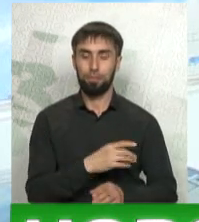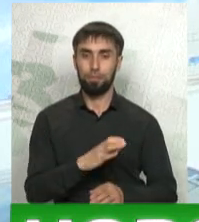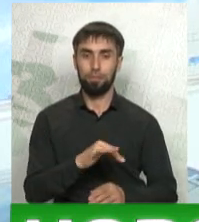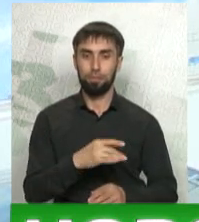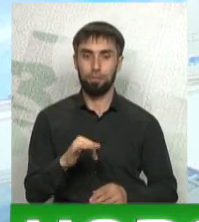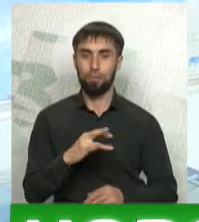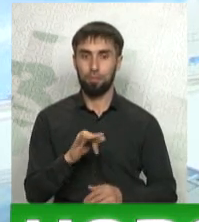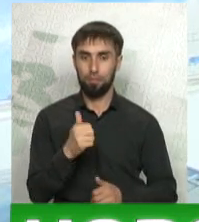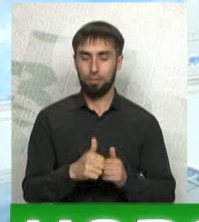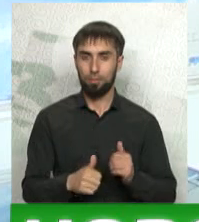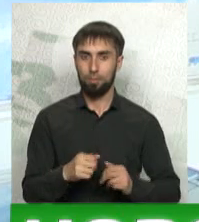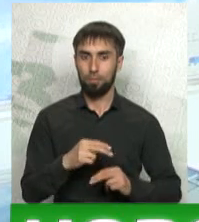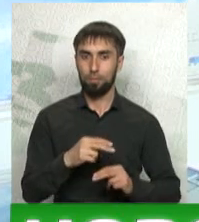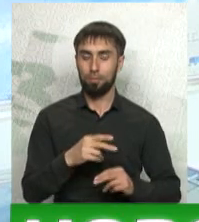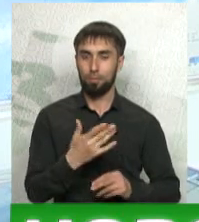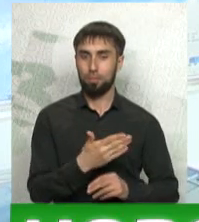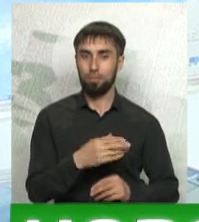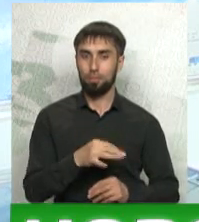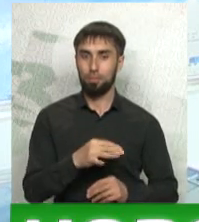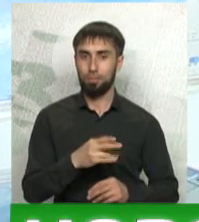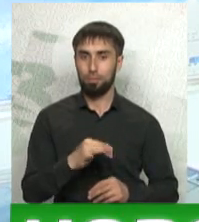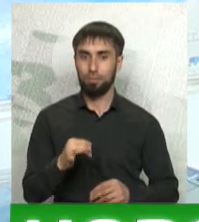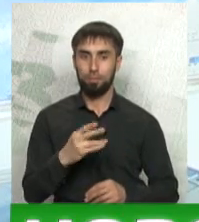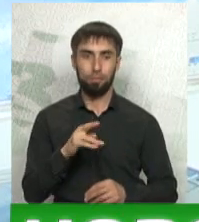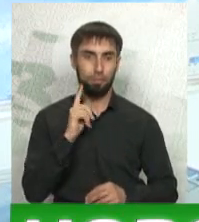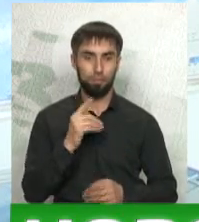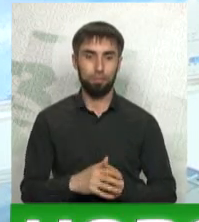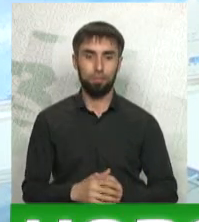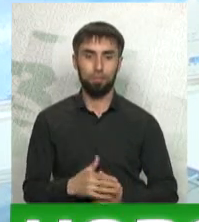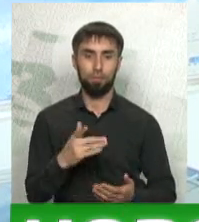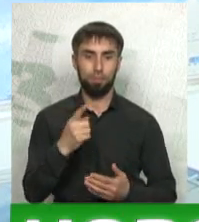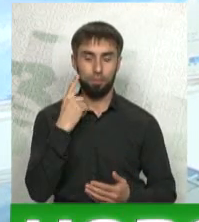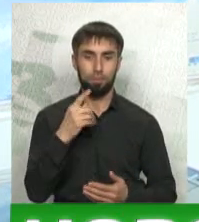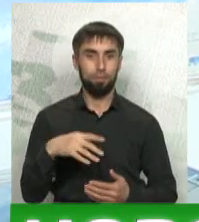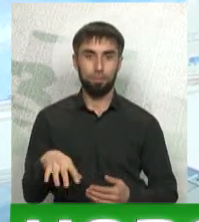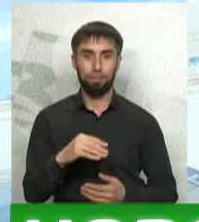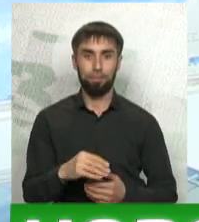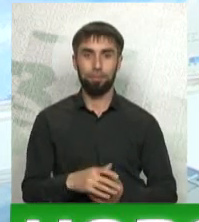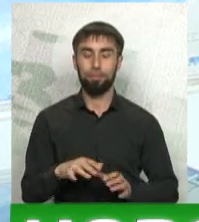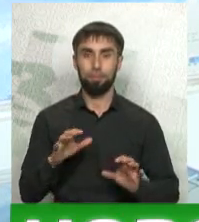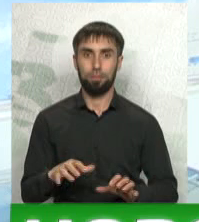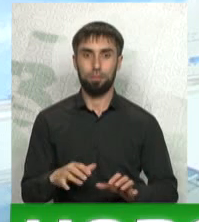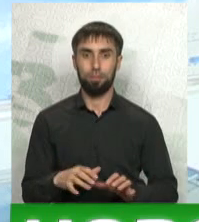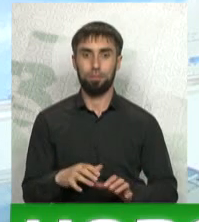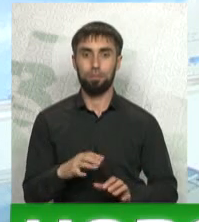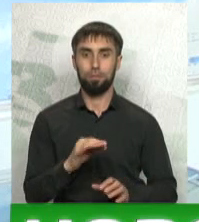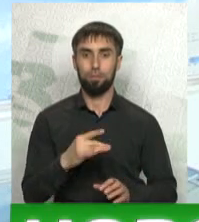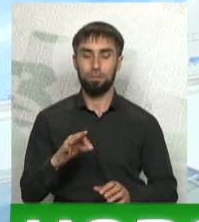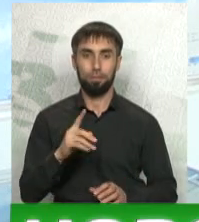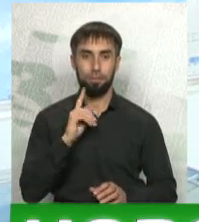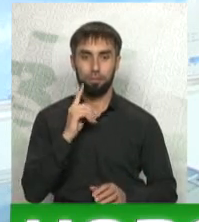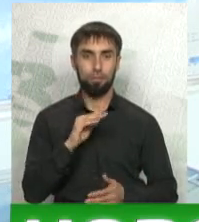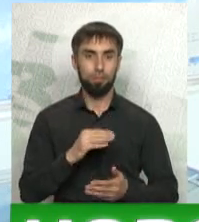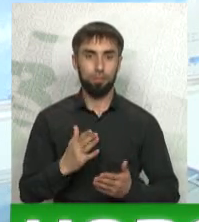они всегда привлекательным для молодежи если вы были заняты мы все представители особенно молодые